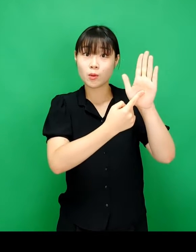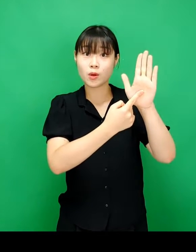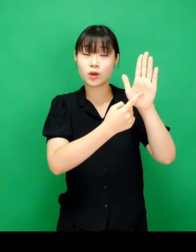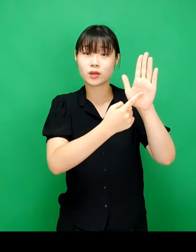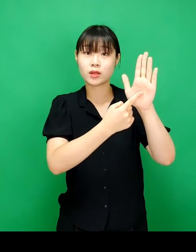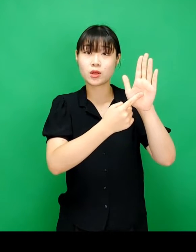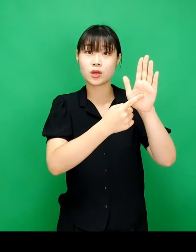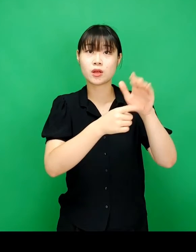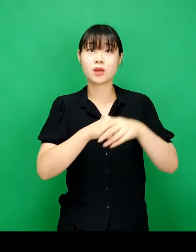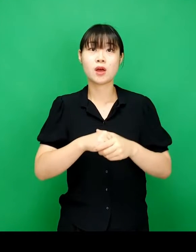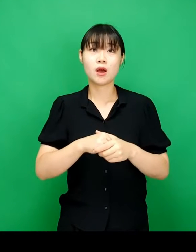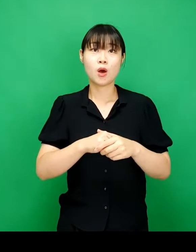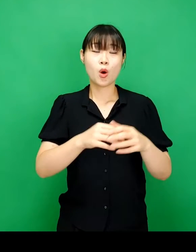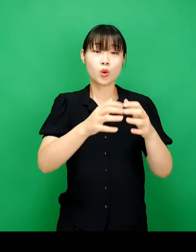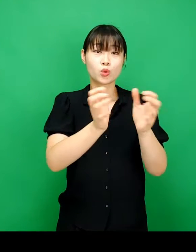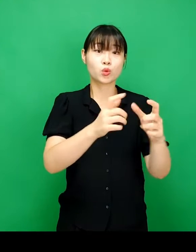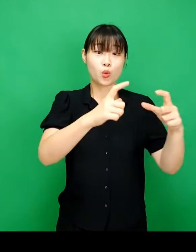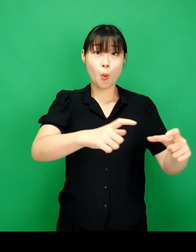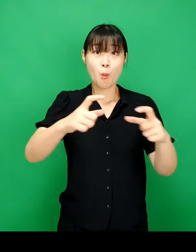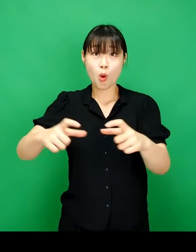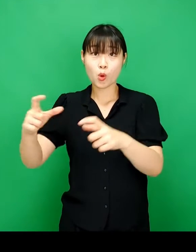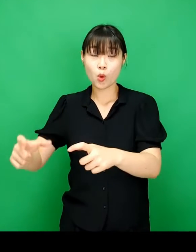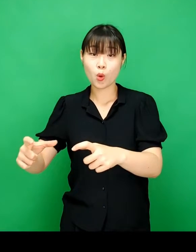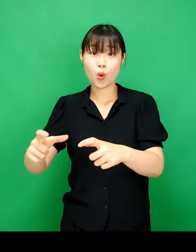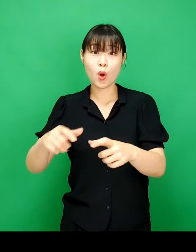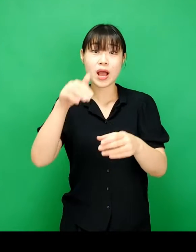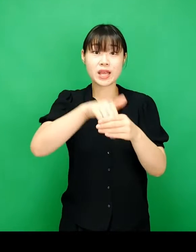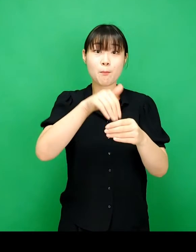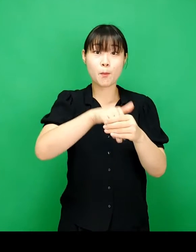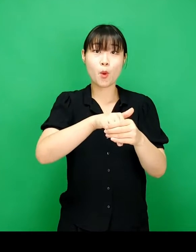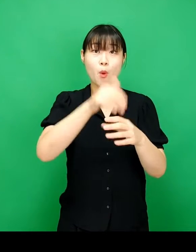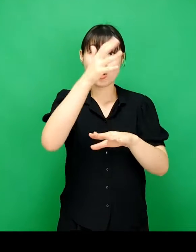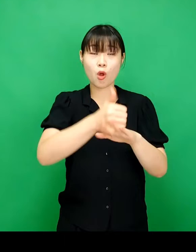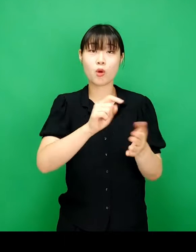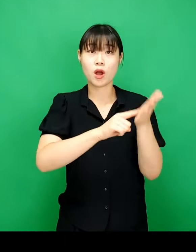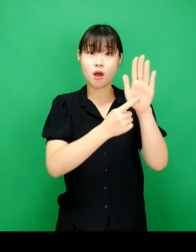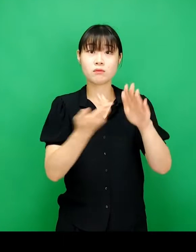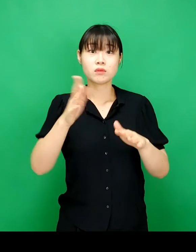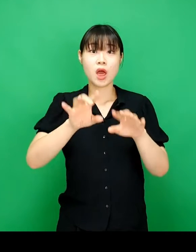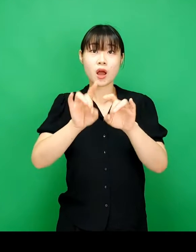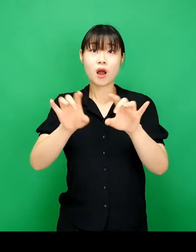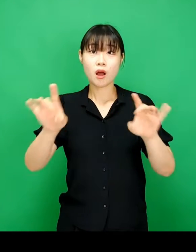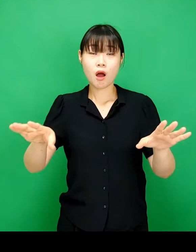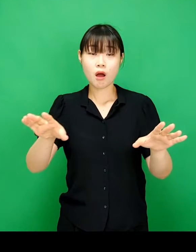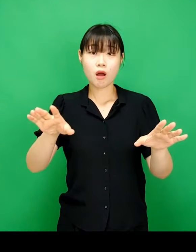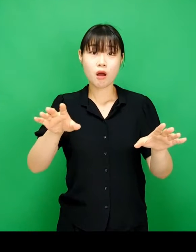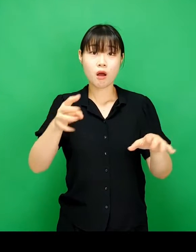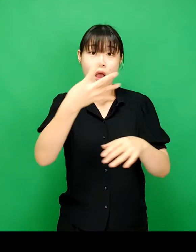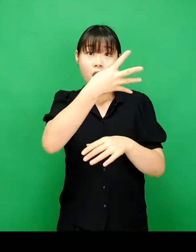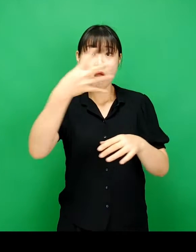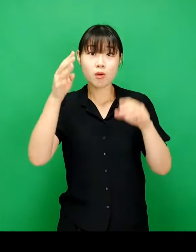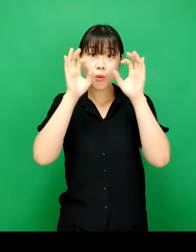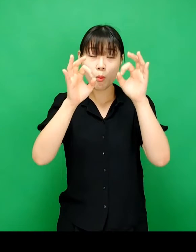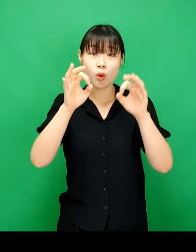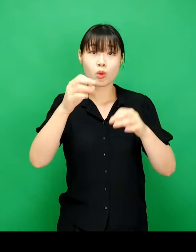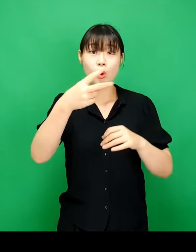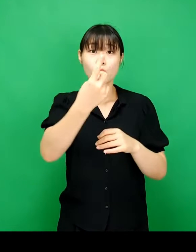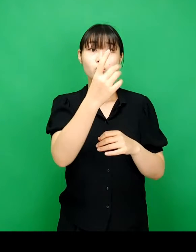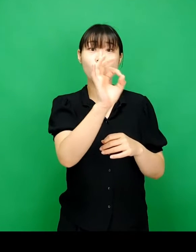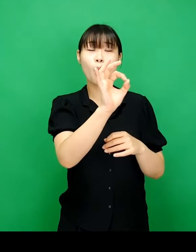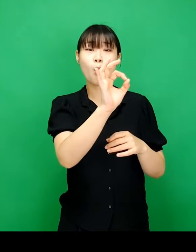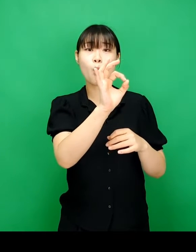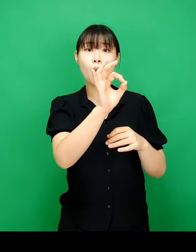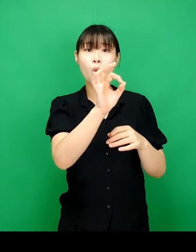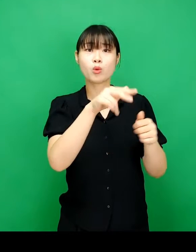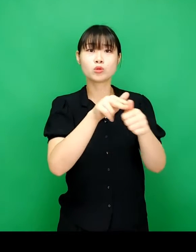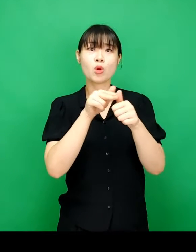중앙선거관리위원회가 공개한 개표 결과 데이터입니다. 동별로 투표구별 개표 결과가 나옵니다. 그런데 각